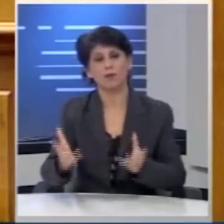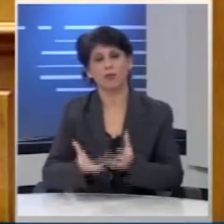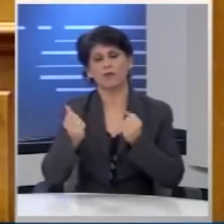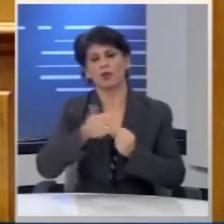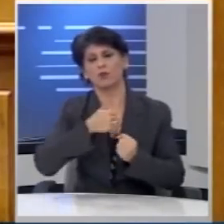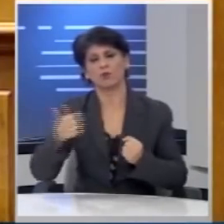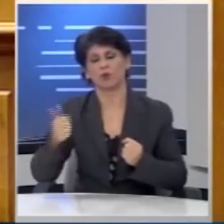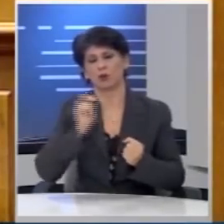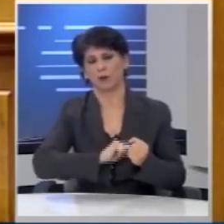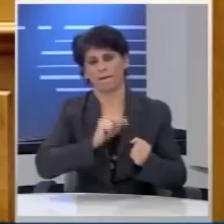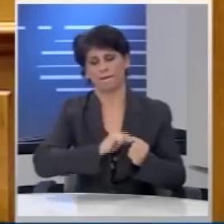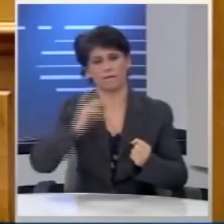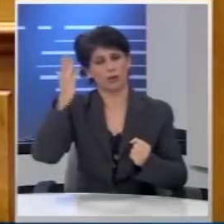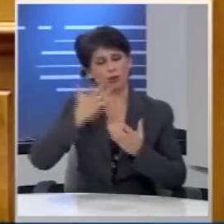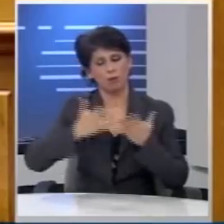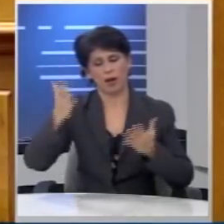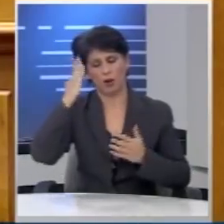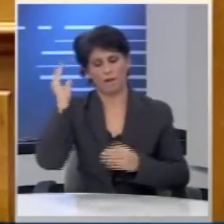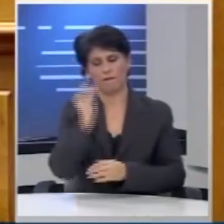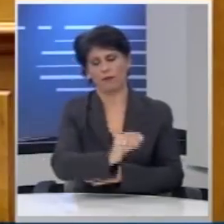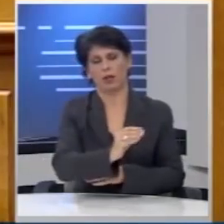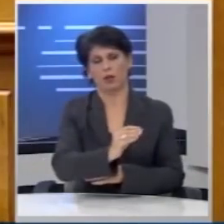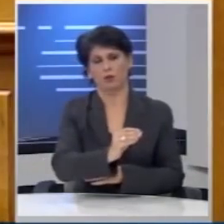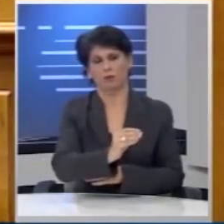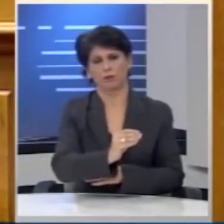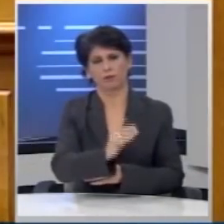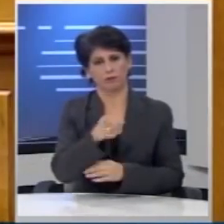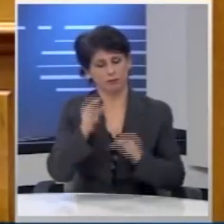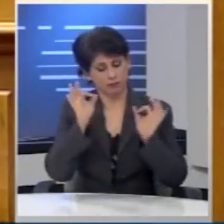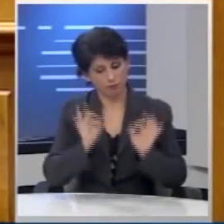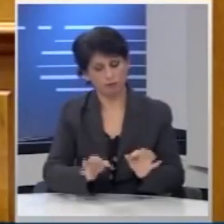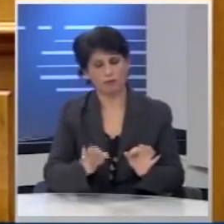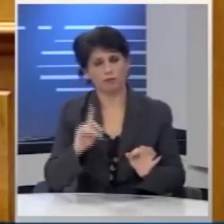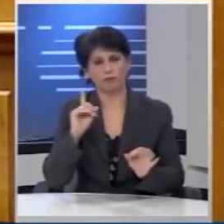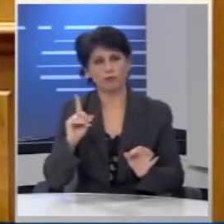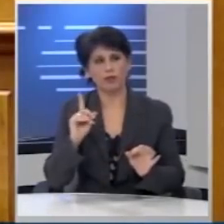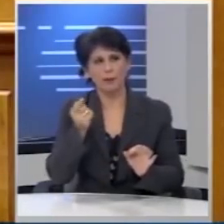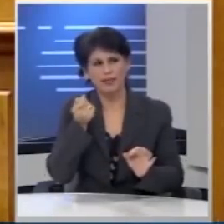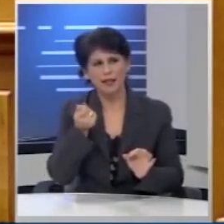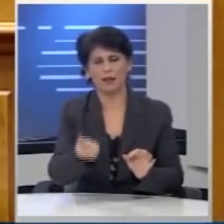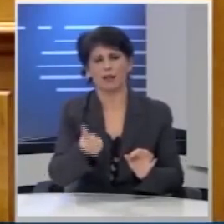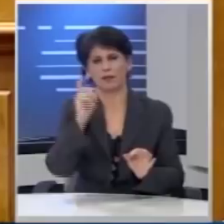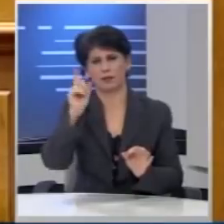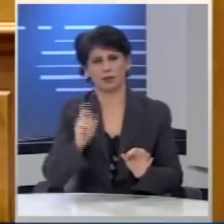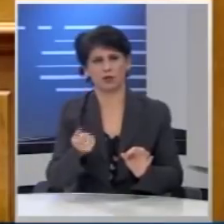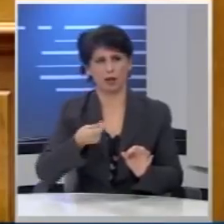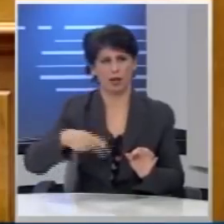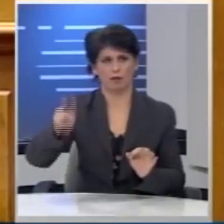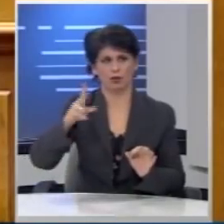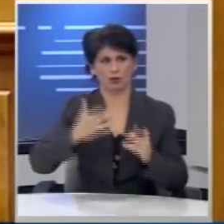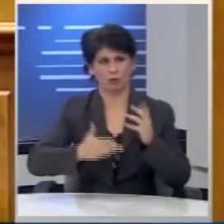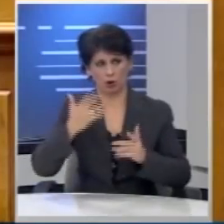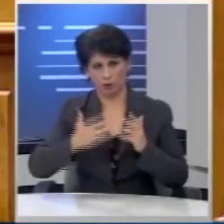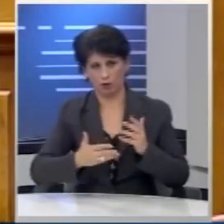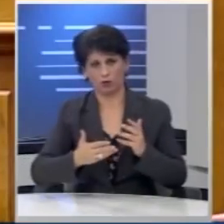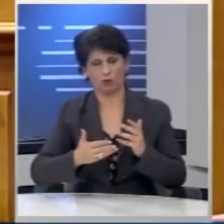διασφαλίζουν μόνο την κερδοφορία του μεγάλου κεφαλαίου. Είναι χαρακτηριστικό πως μία από τις ελάχιστες ίσως αυξήσεις στον